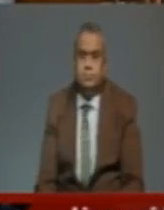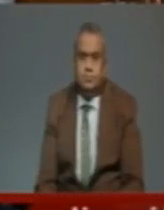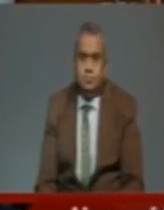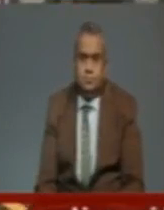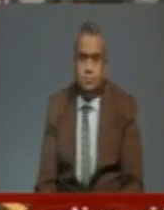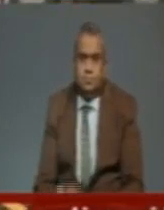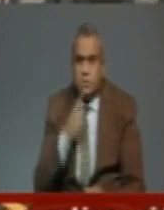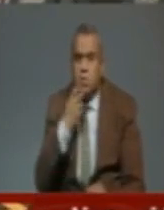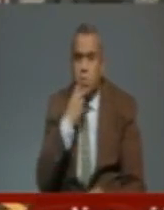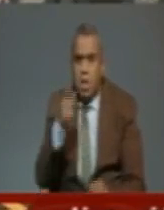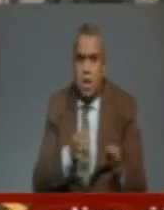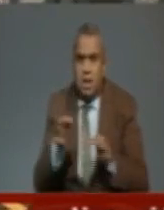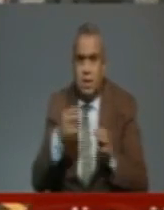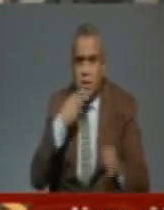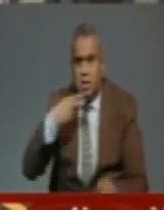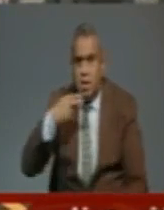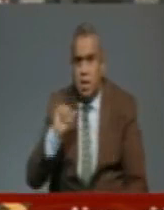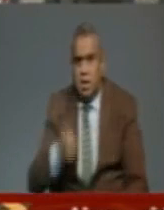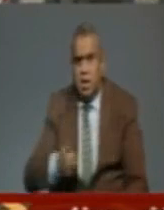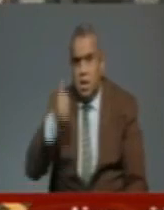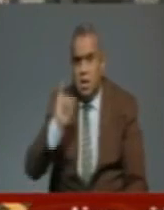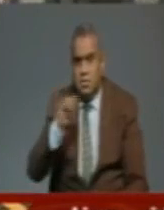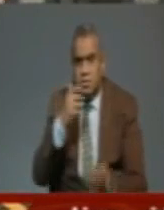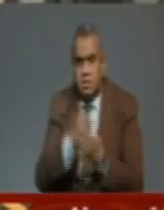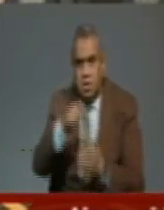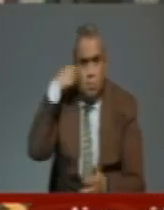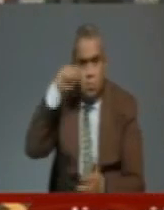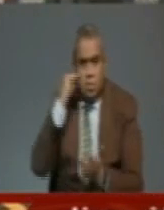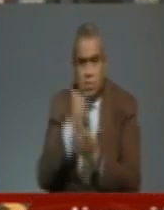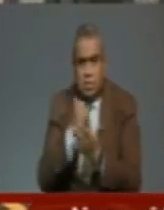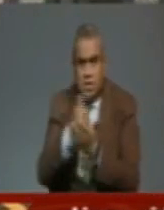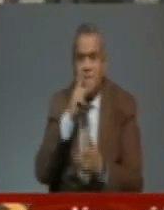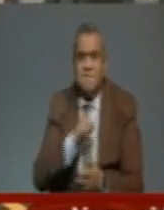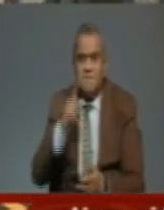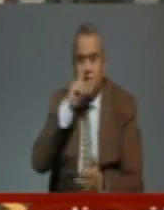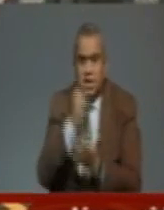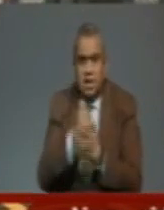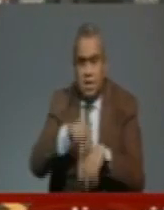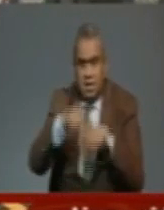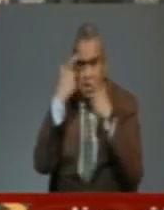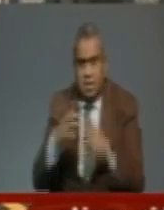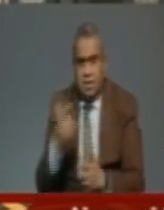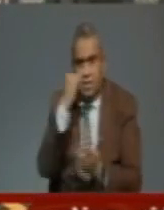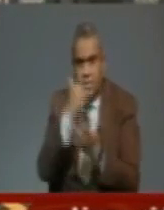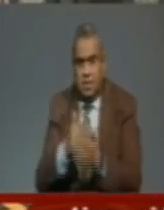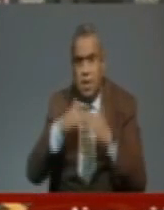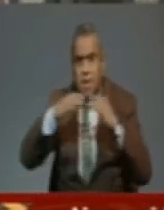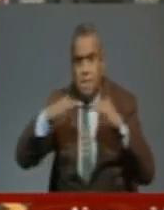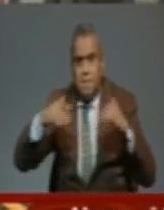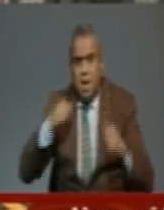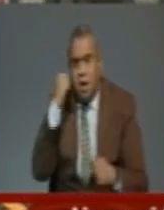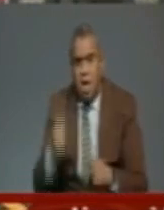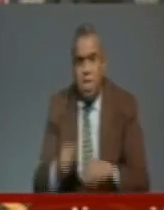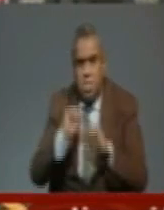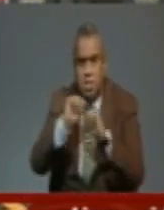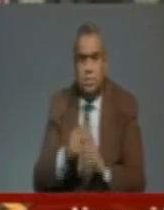مهندس عصام عبد العزيز علي، مدير عام الشؤون الفنيه بالهيئه العامه للموانئ البريه والجافه.